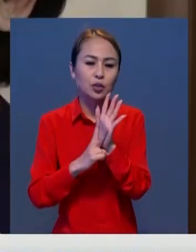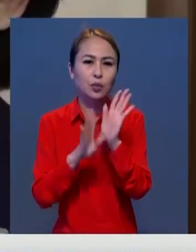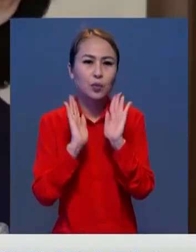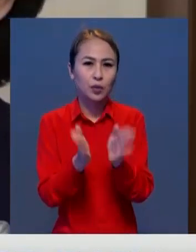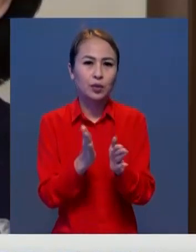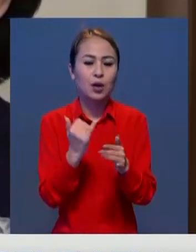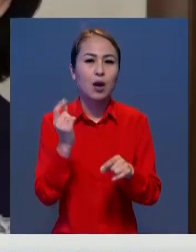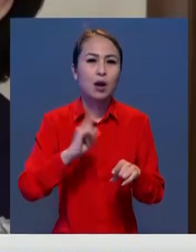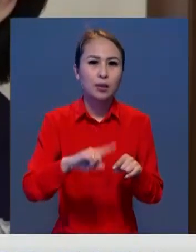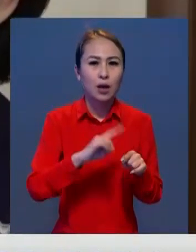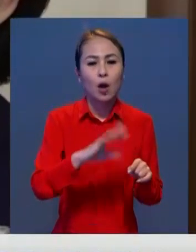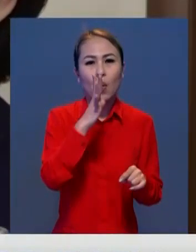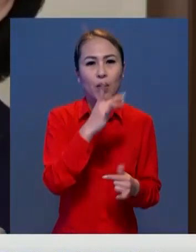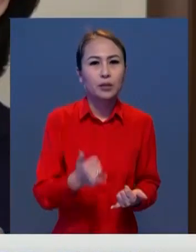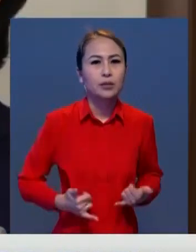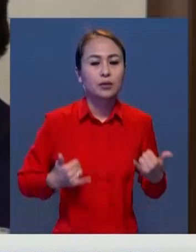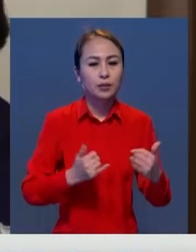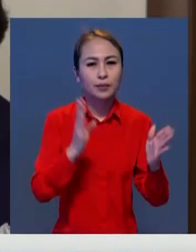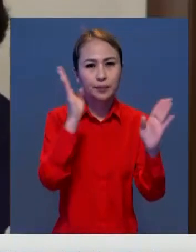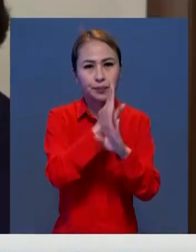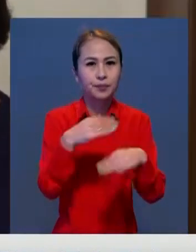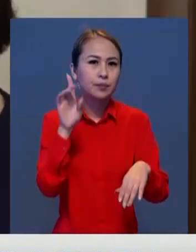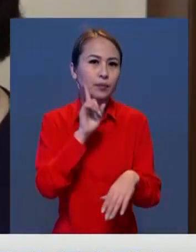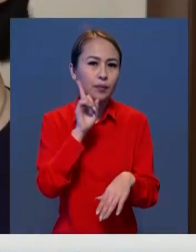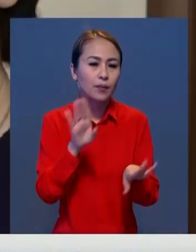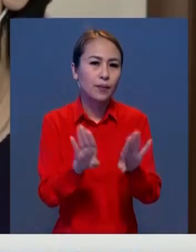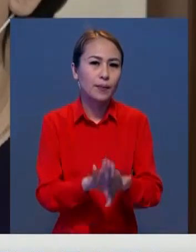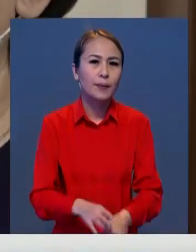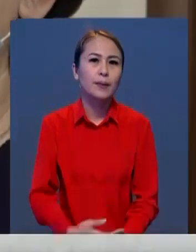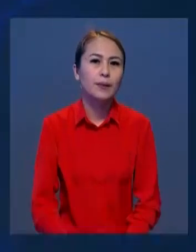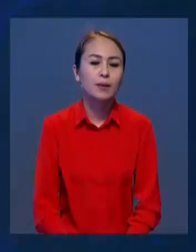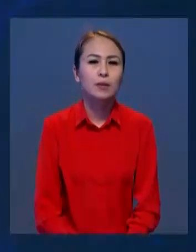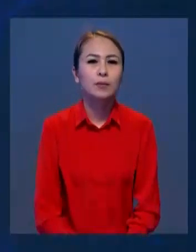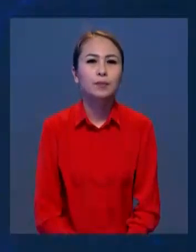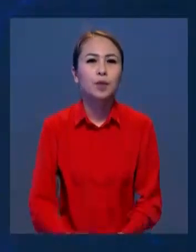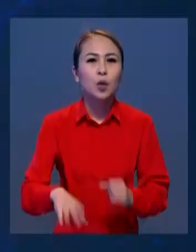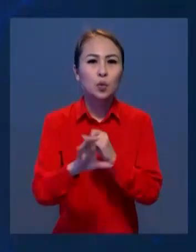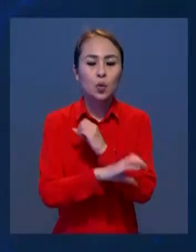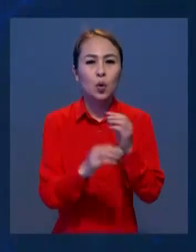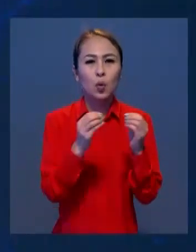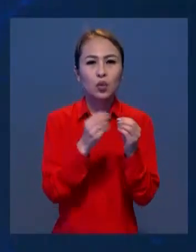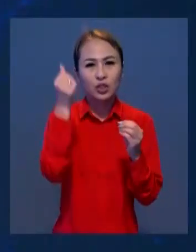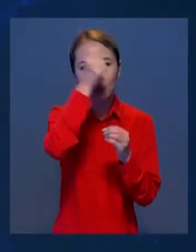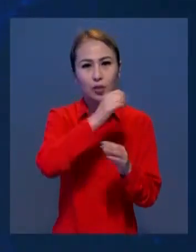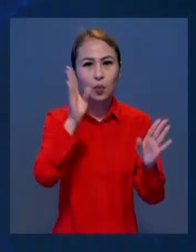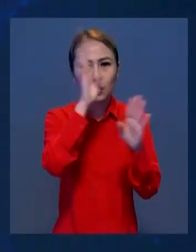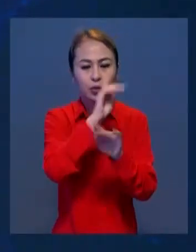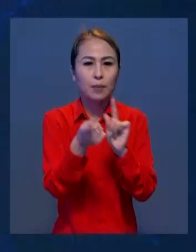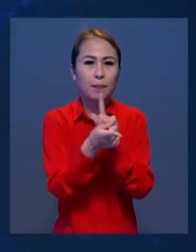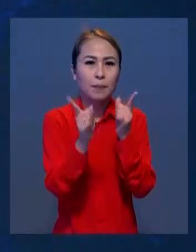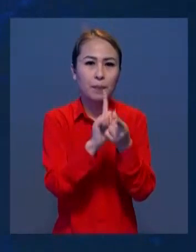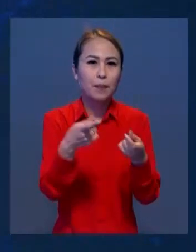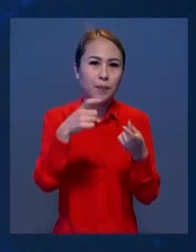аралығында. Алдағы күндерге арналған ауа райы болжамы осындай. Соңғы 10 жылда климаттың